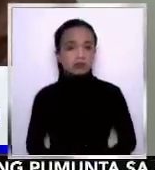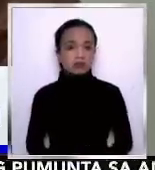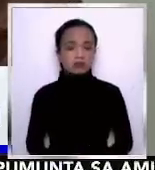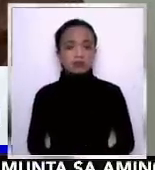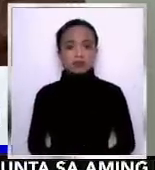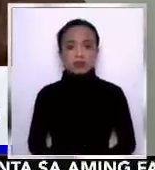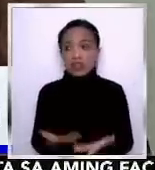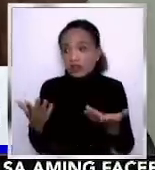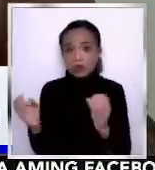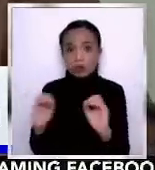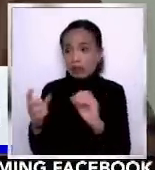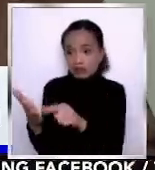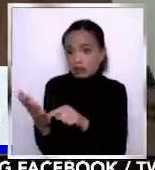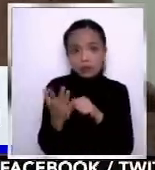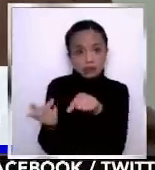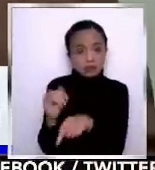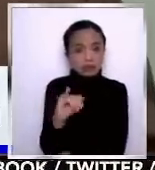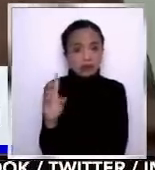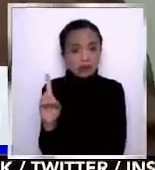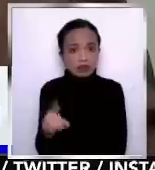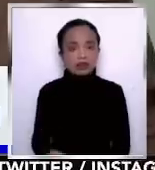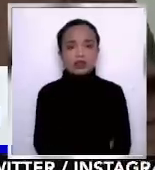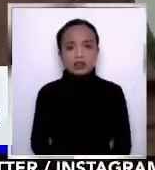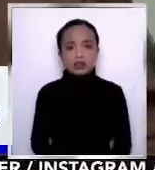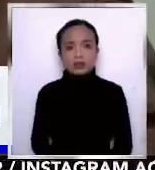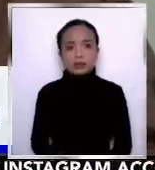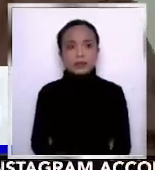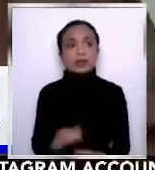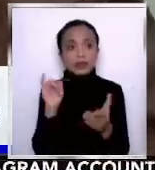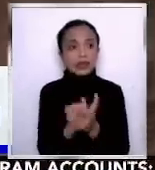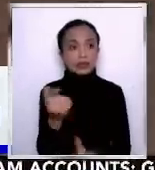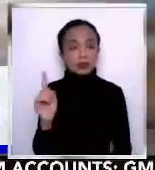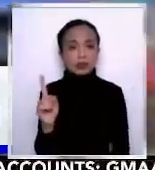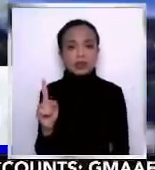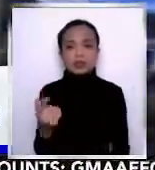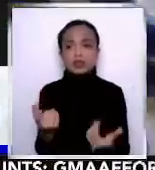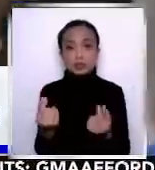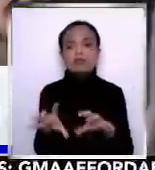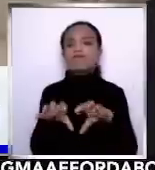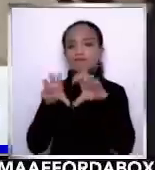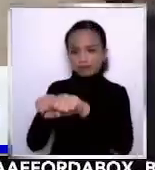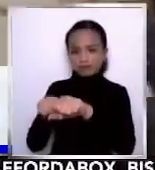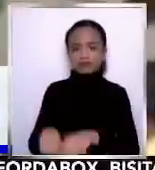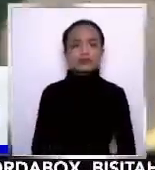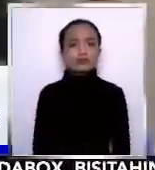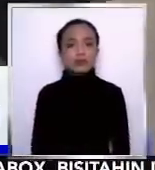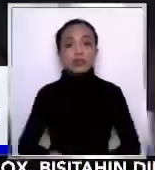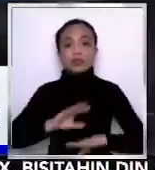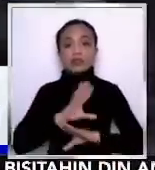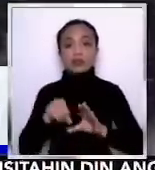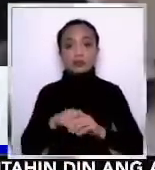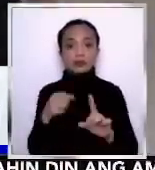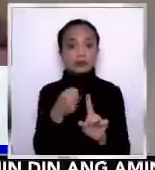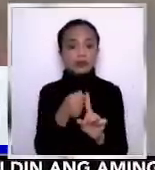Wala silang maipakitang ID. That the time na i-confiscate namin. Kasama pa sa mga bumugbog ang ilang